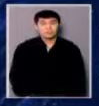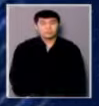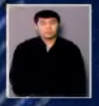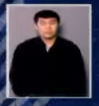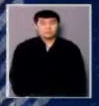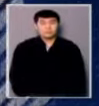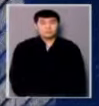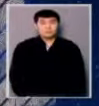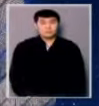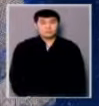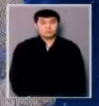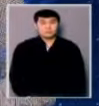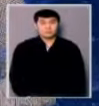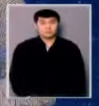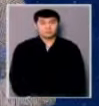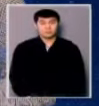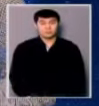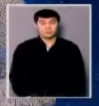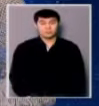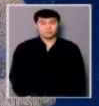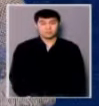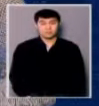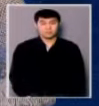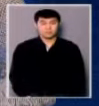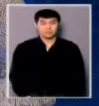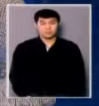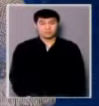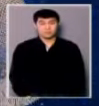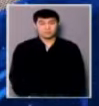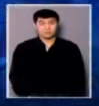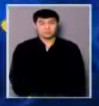Қайраттың жұлдызы Артур Ботпанов, жаңалық қызметте.